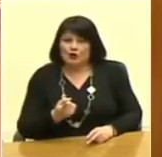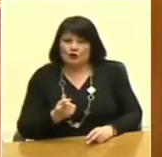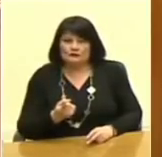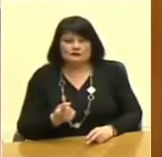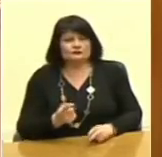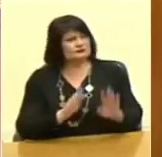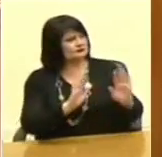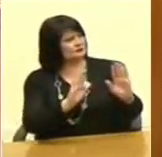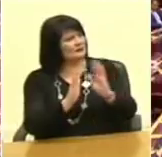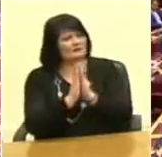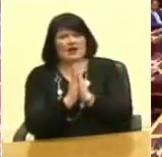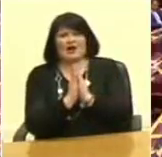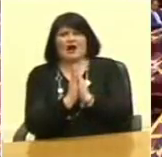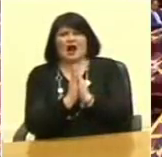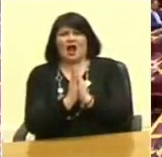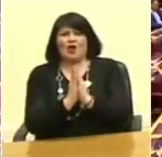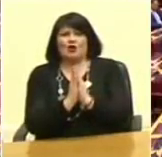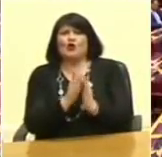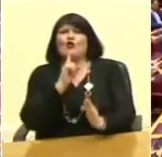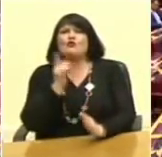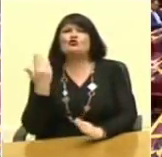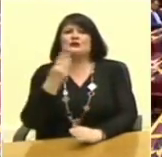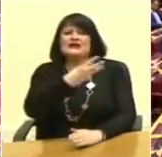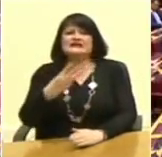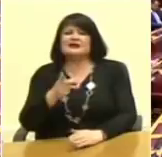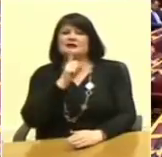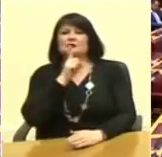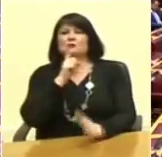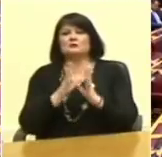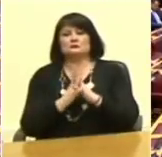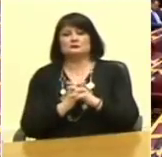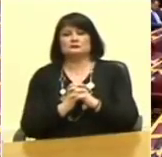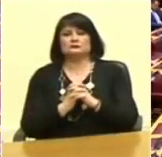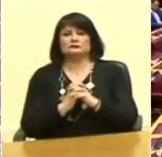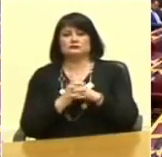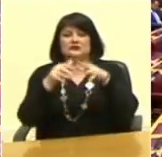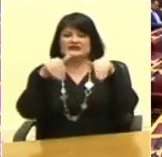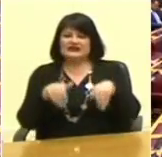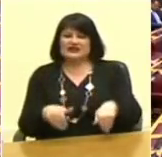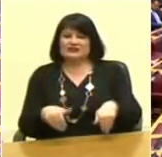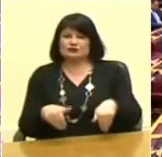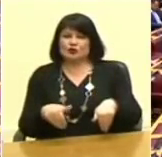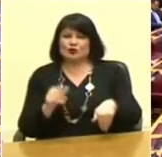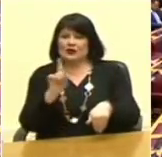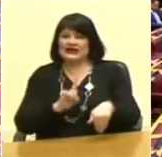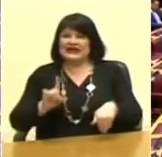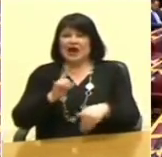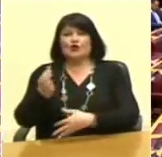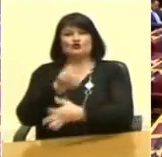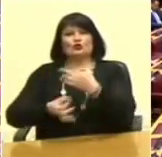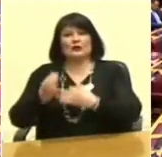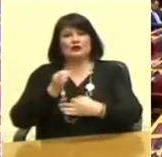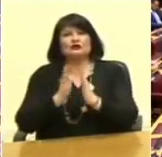Οι συνάδελφοι, όπως οι συνάδελφοι του ΣΥΡΙΖΑ δεν έβγαλαν κικ και σεβάστηκαν τον πρόεδρο του κόμματος της Νέας Δημοκρατίας,